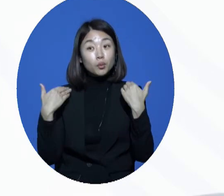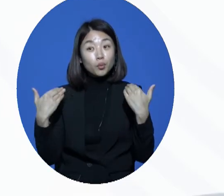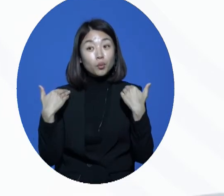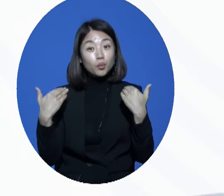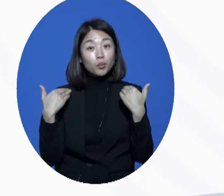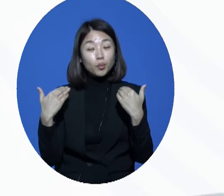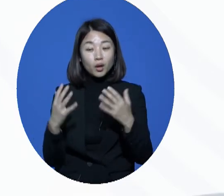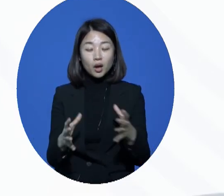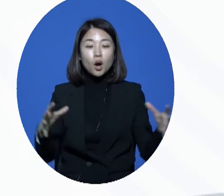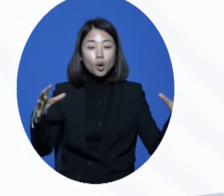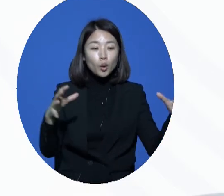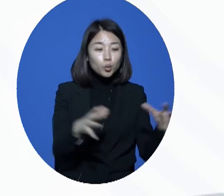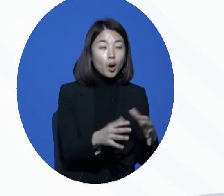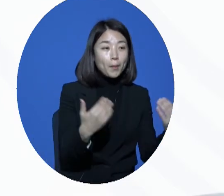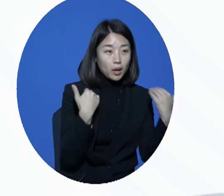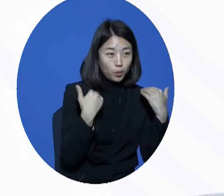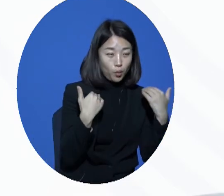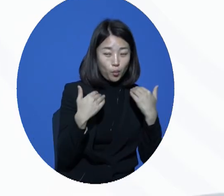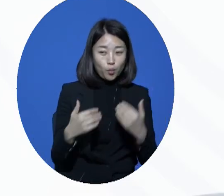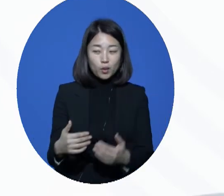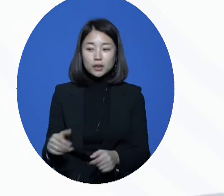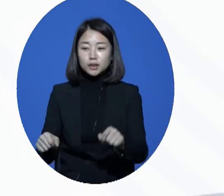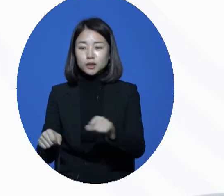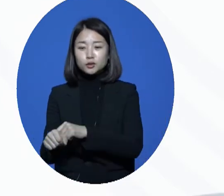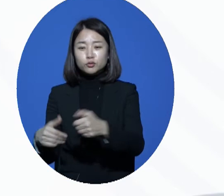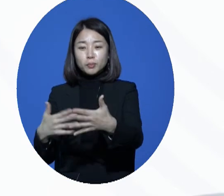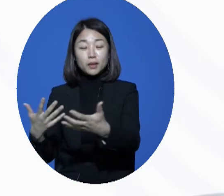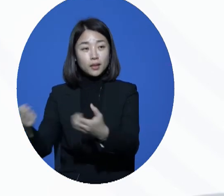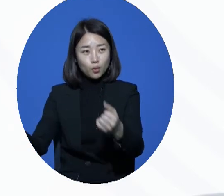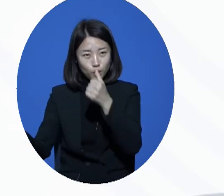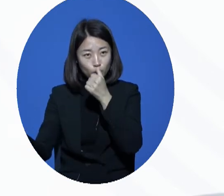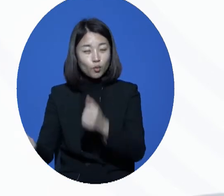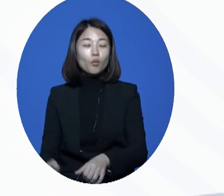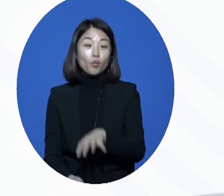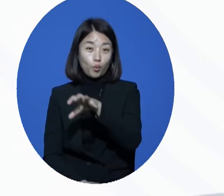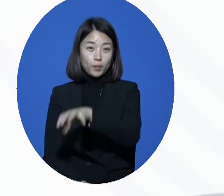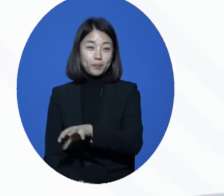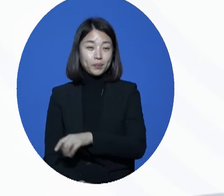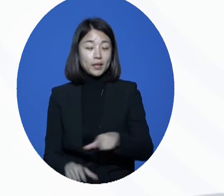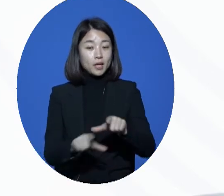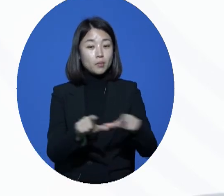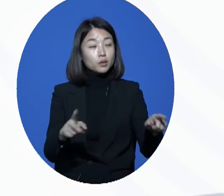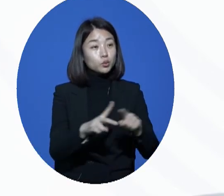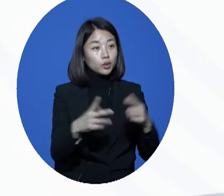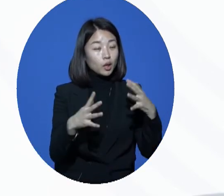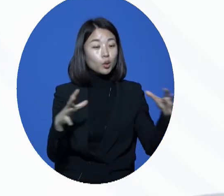학교에는 통합학급과 특수학급 두 가지가 있습니다. 먼저 일반